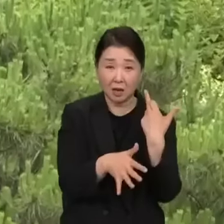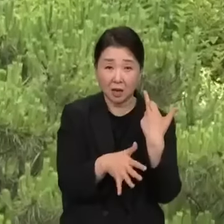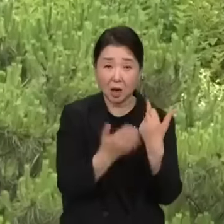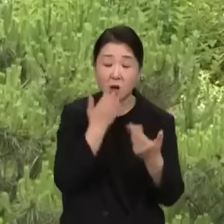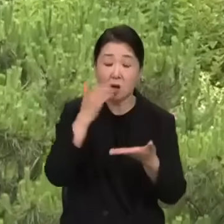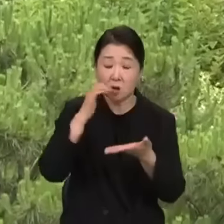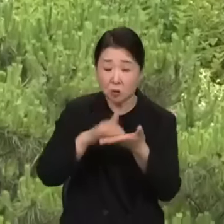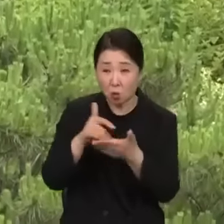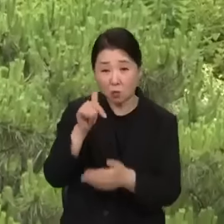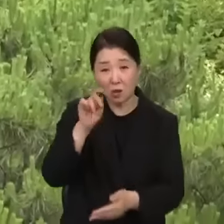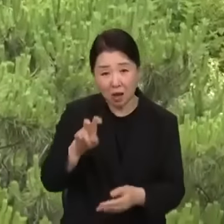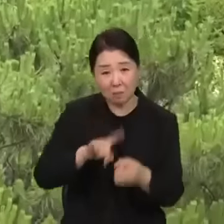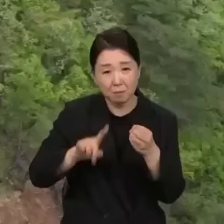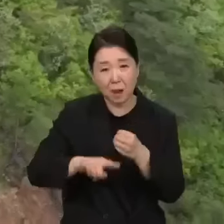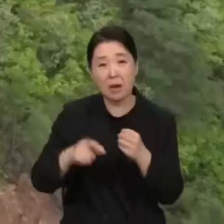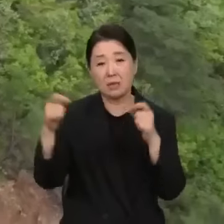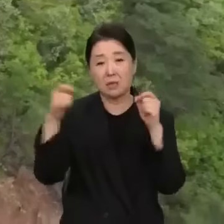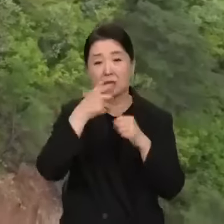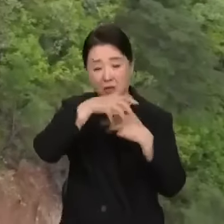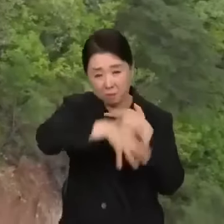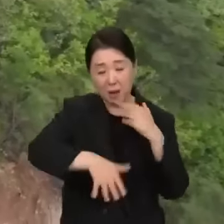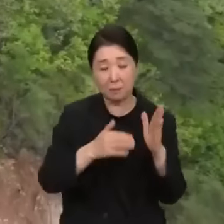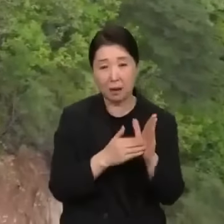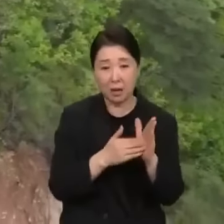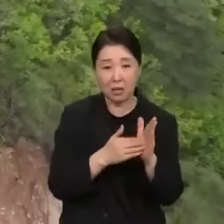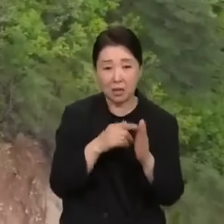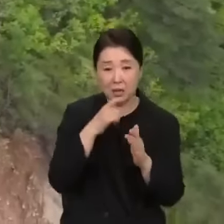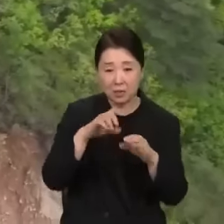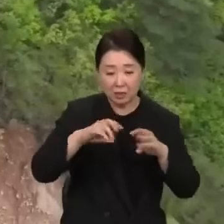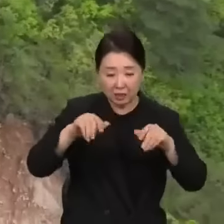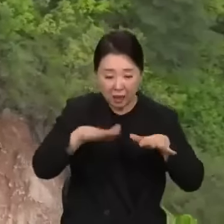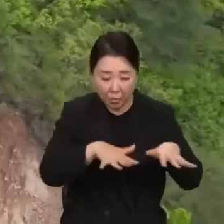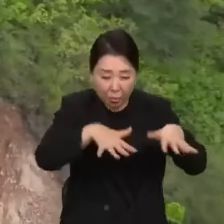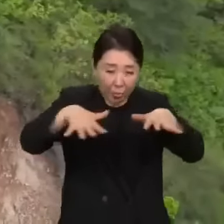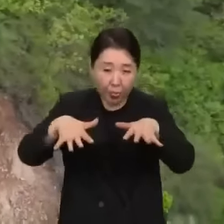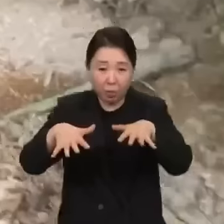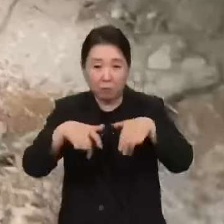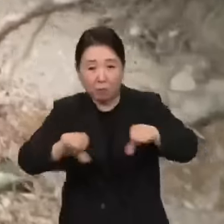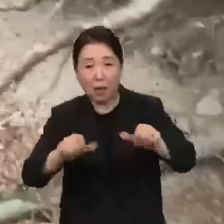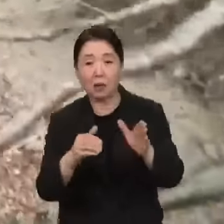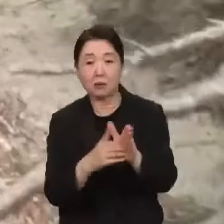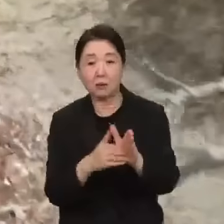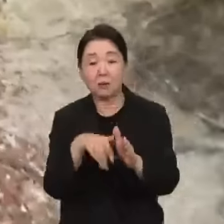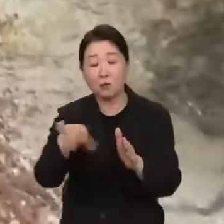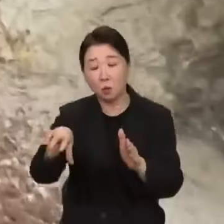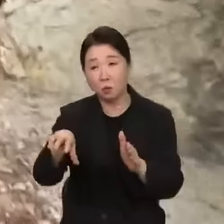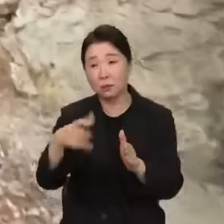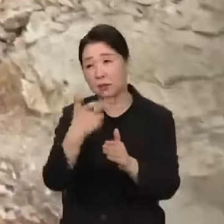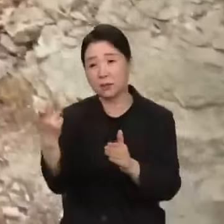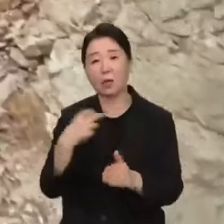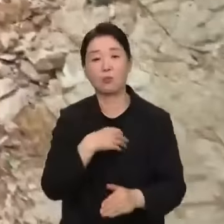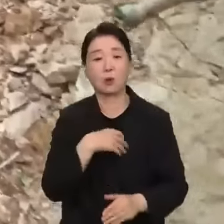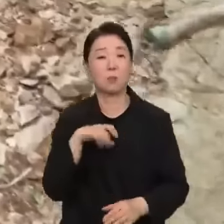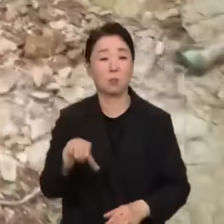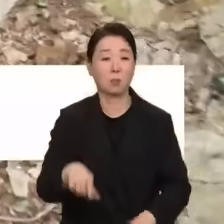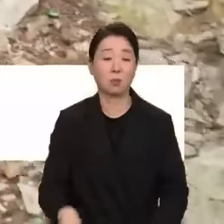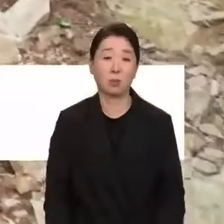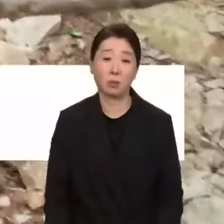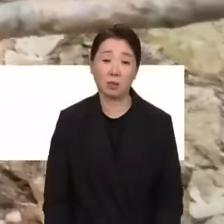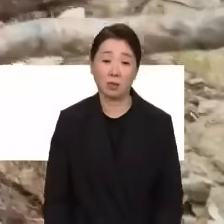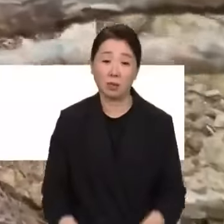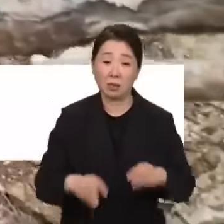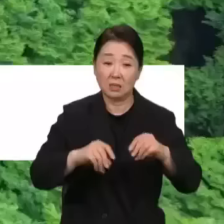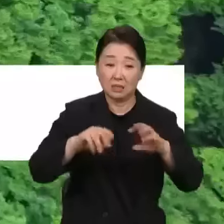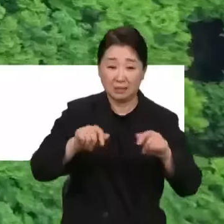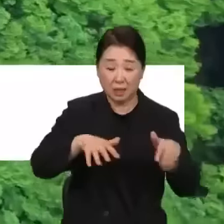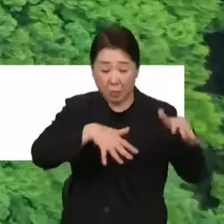진행된 상황입니다. 땅 밀림까지 나타나면서 토암산 전체가 위험구역으로 변했습니다. 땅 밀림이